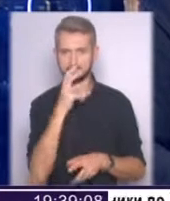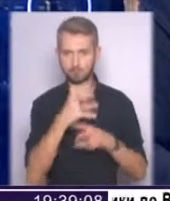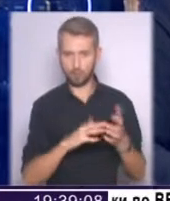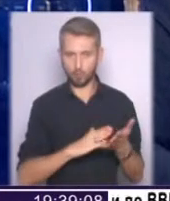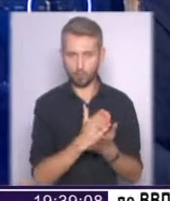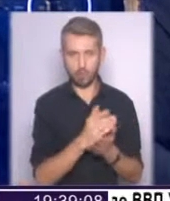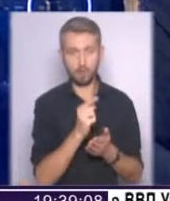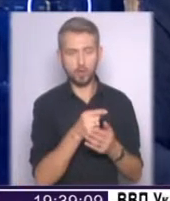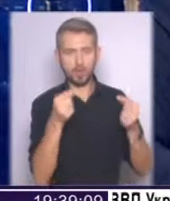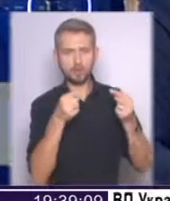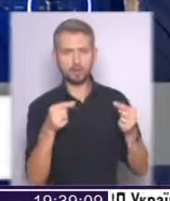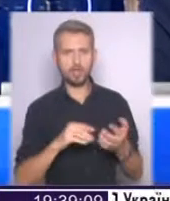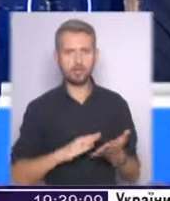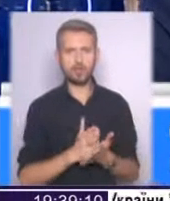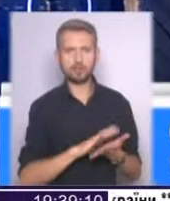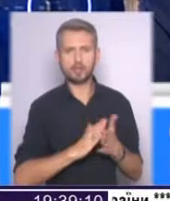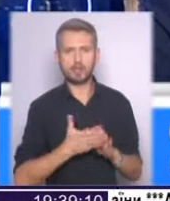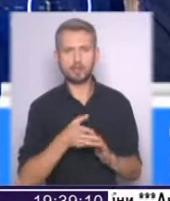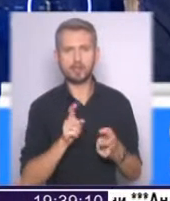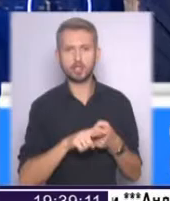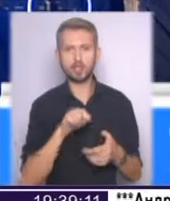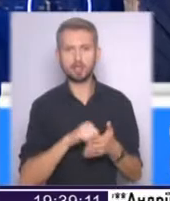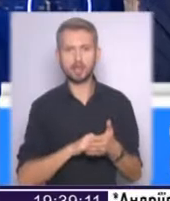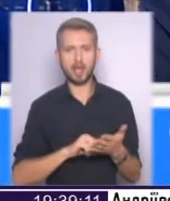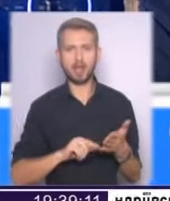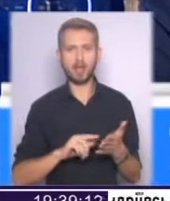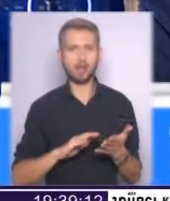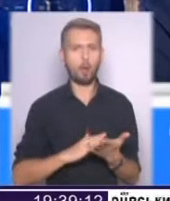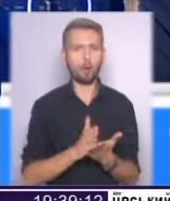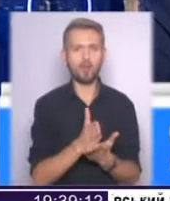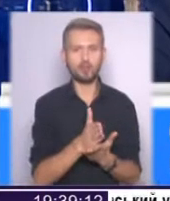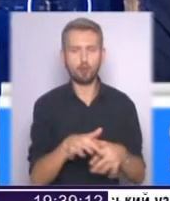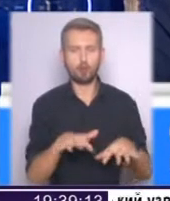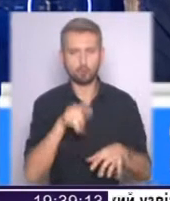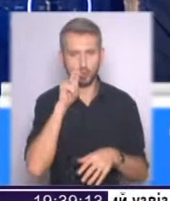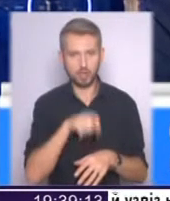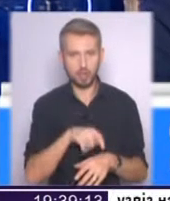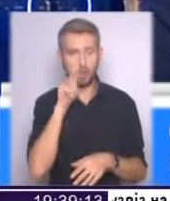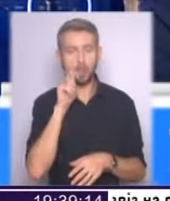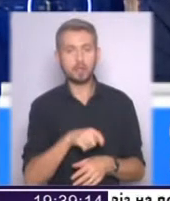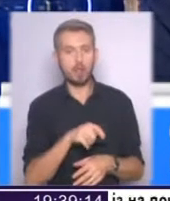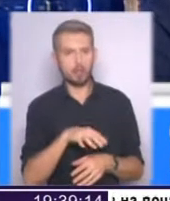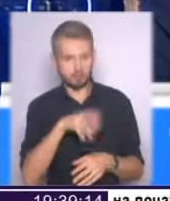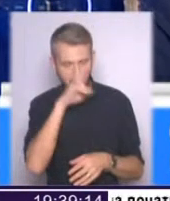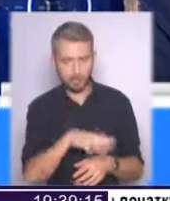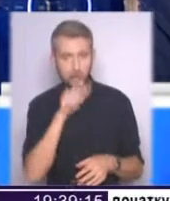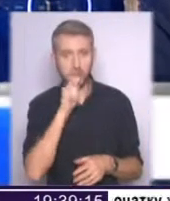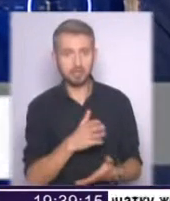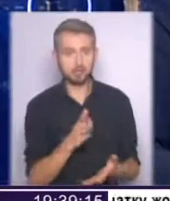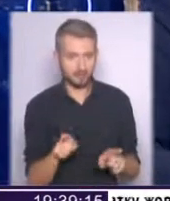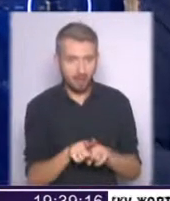політичне становище в залежності від географічного положення країни. Так от, Україна має таке географічне положення, що, на жаль,